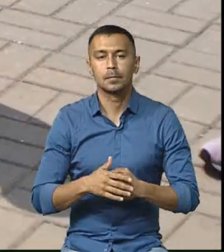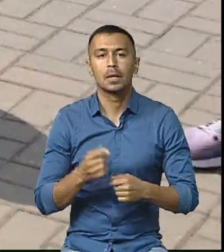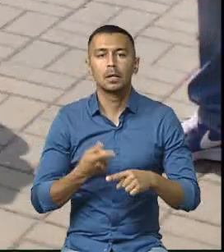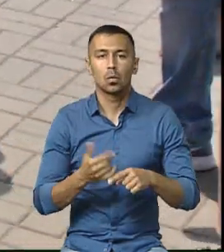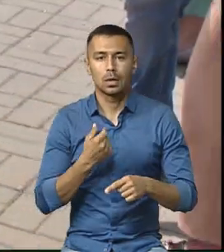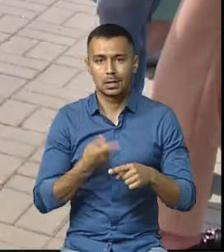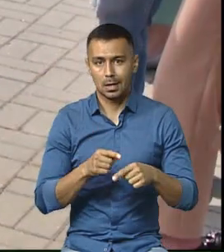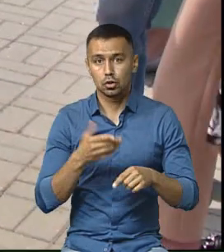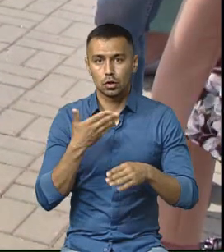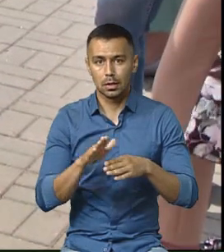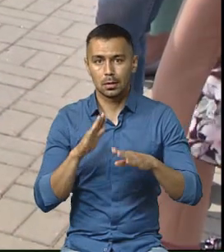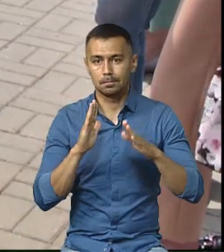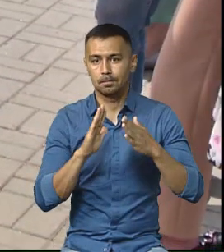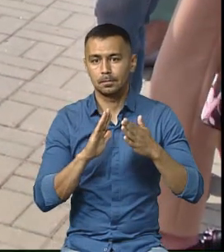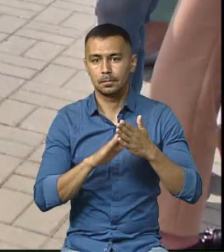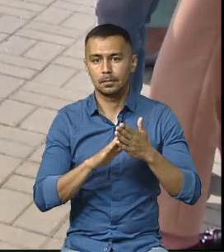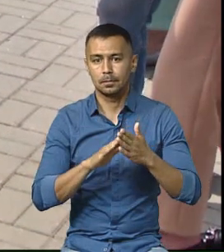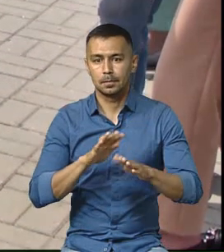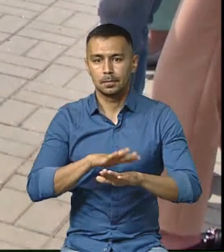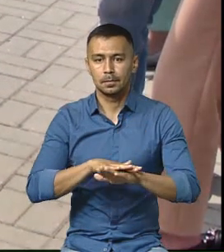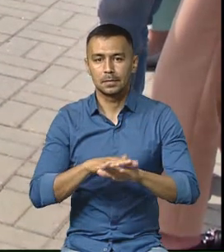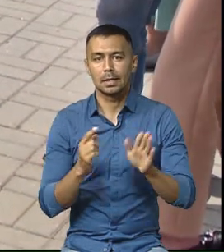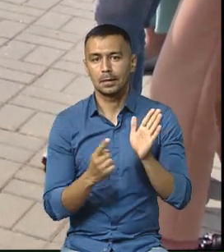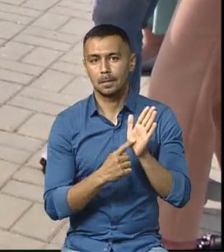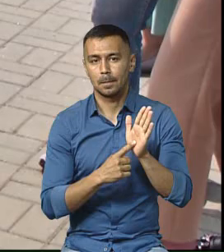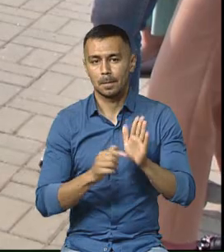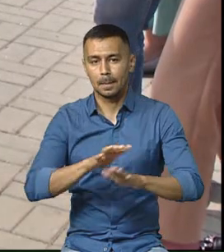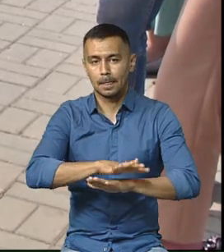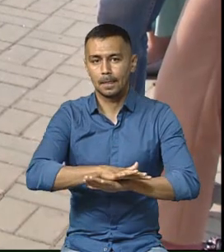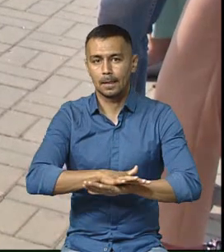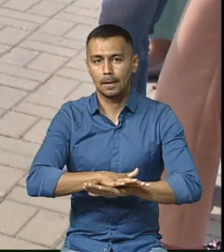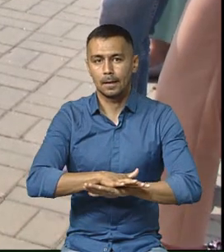оця частина долоньки була. Ставимо середину грудної клітини,